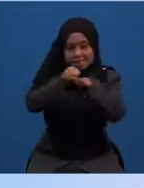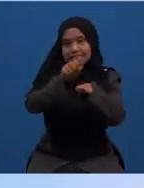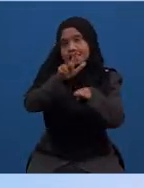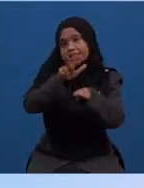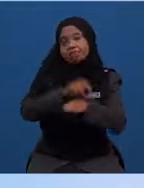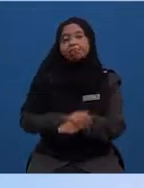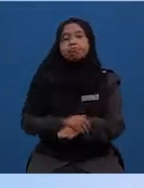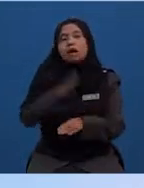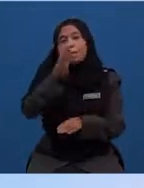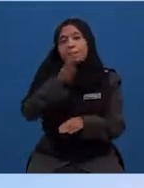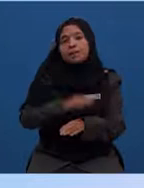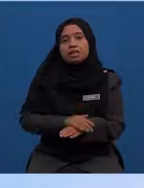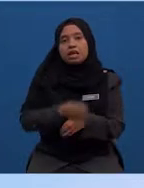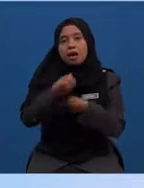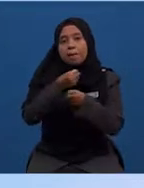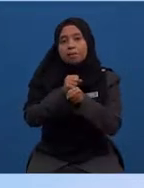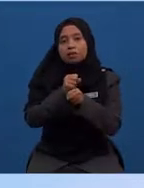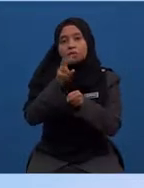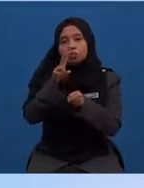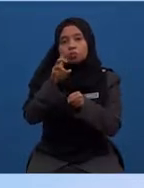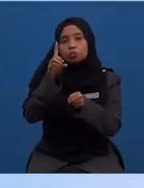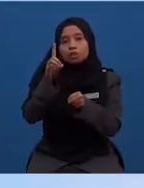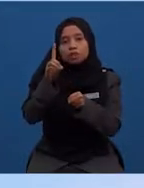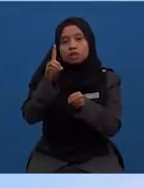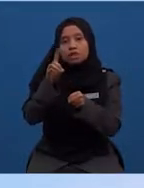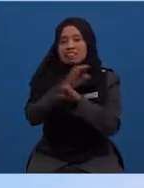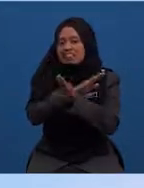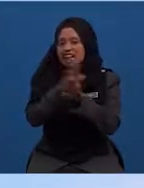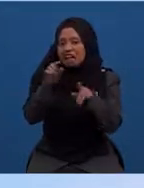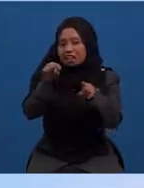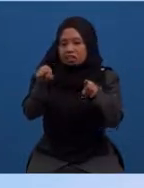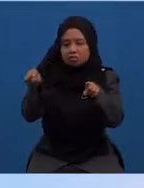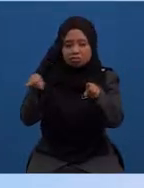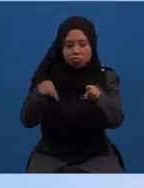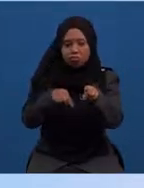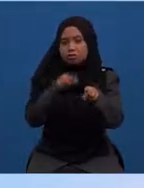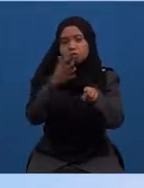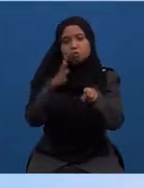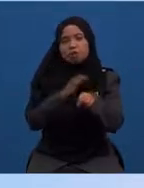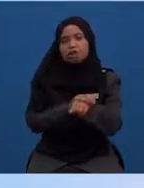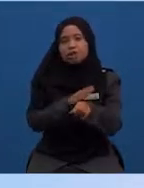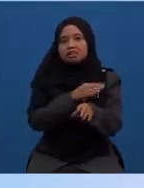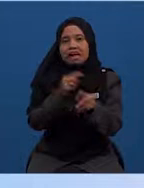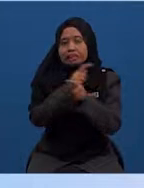Kedua, bentuk dua dimensi ini tidak mempunyai penjuru dan tiada sisi